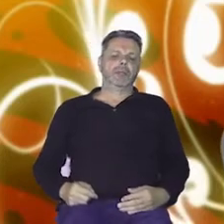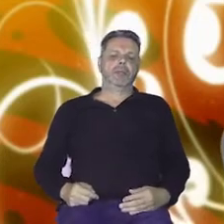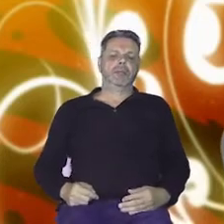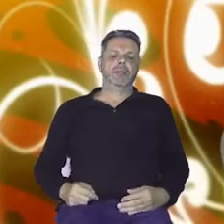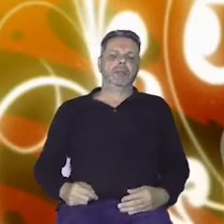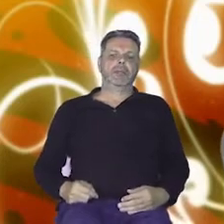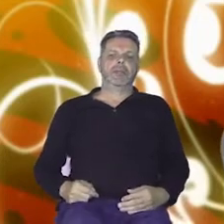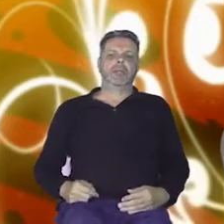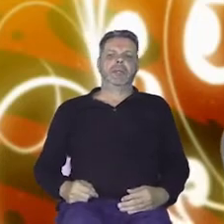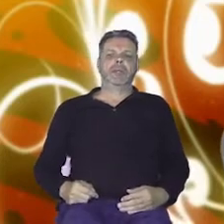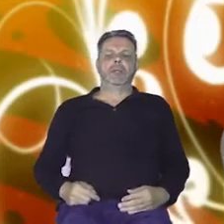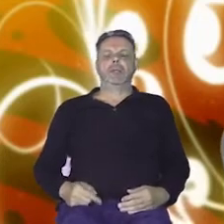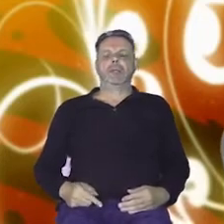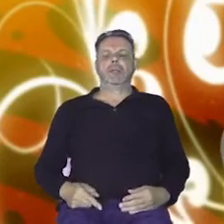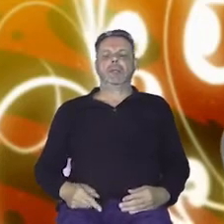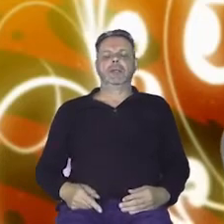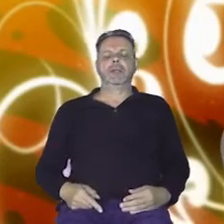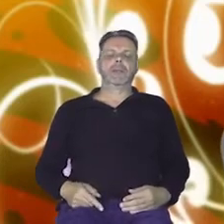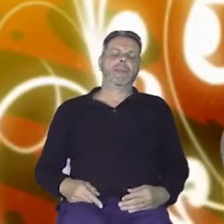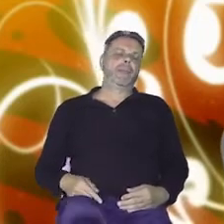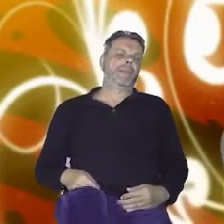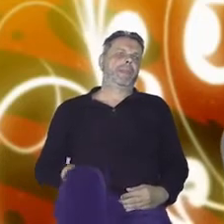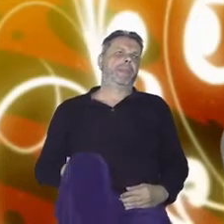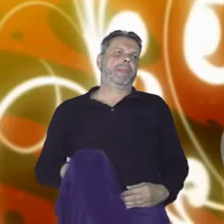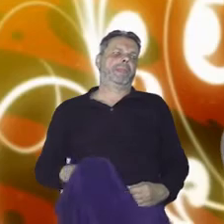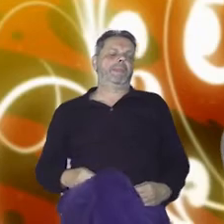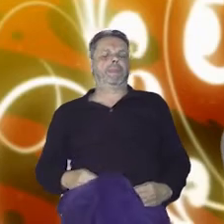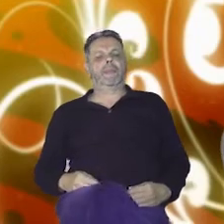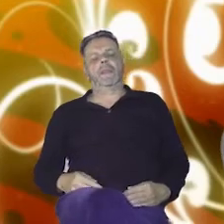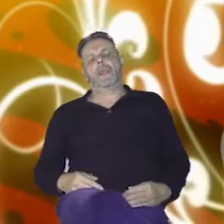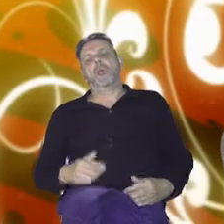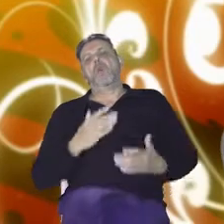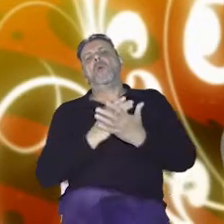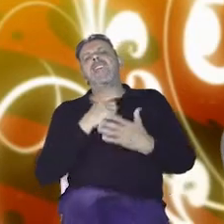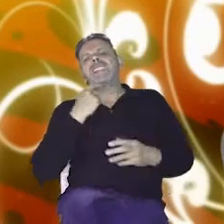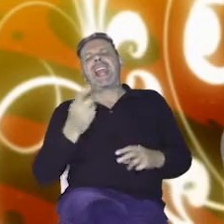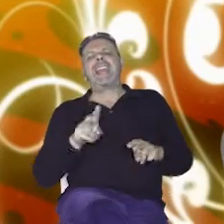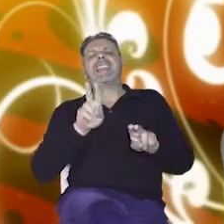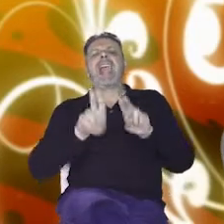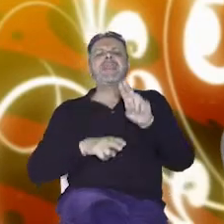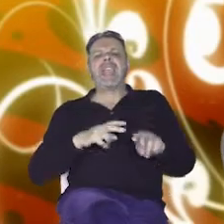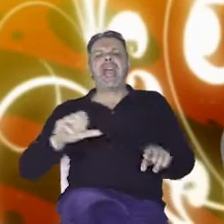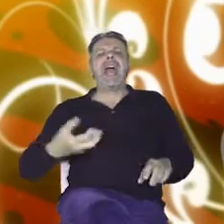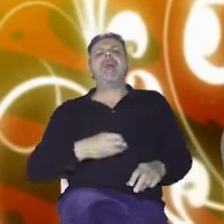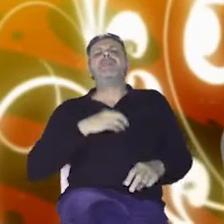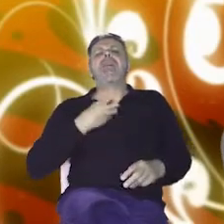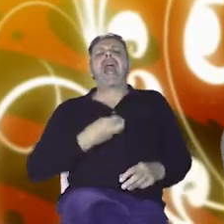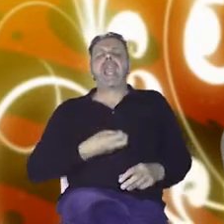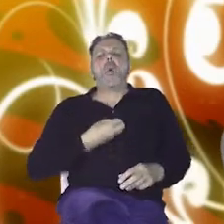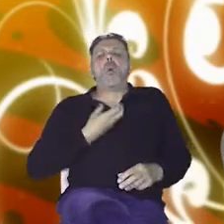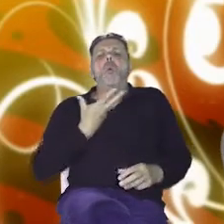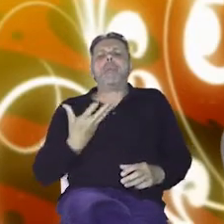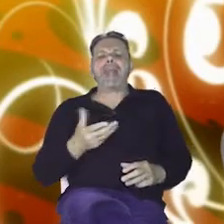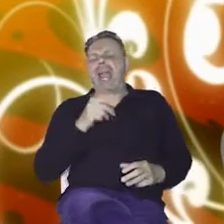nešto. Vi ste uvijek tvrdili, gospođo Galić, da je njega najhumanija, najkvalitetnija ako